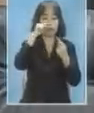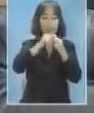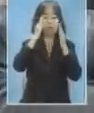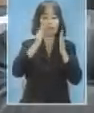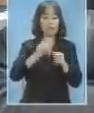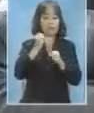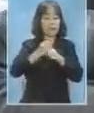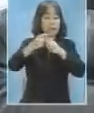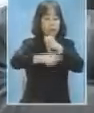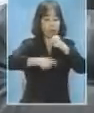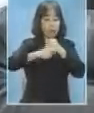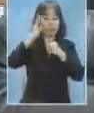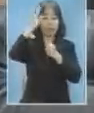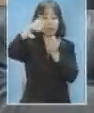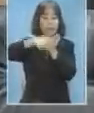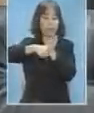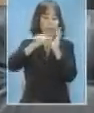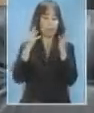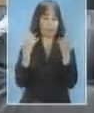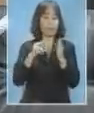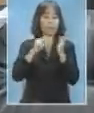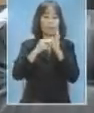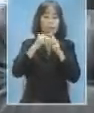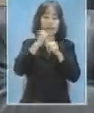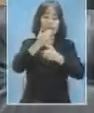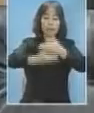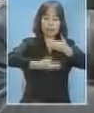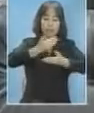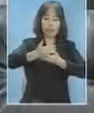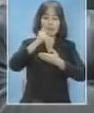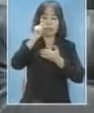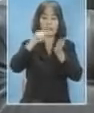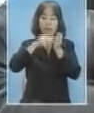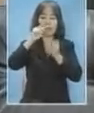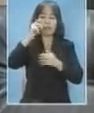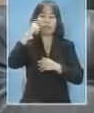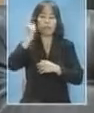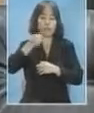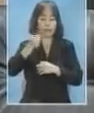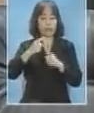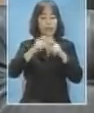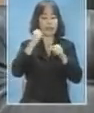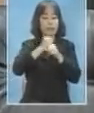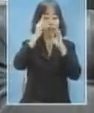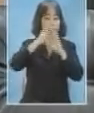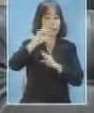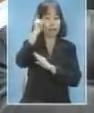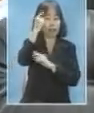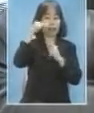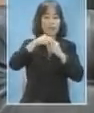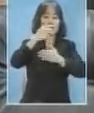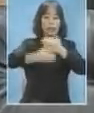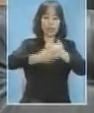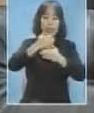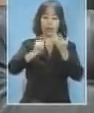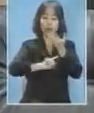ก็จะไม่มีแต่สร้างกันนี่เพราะการขายเป็นตันก็จนเป็นตันนี่เป็นตันอยู่เราสร้างนวัตกรรมใหม่ๆด้วยการขายเป็นตัน